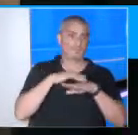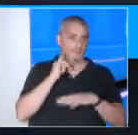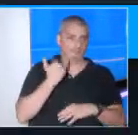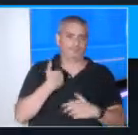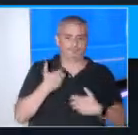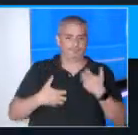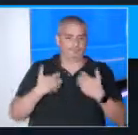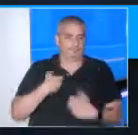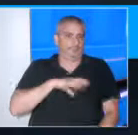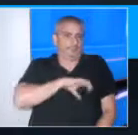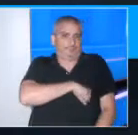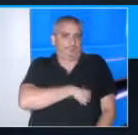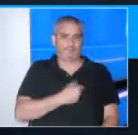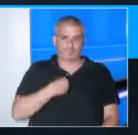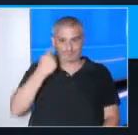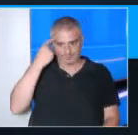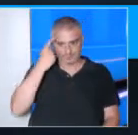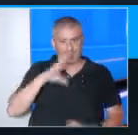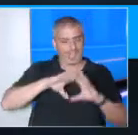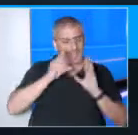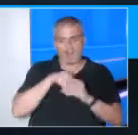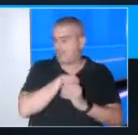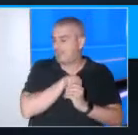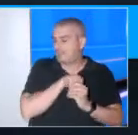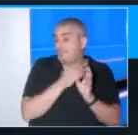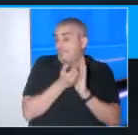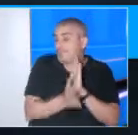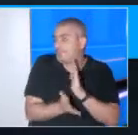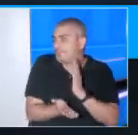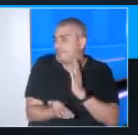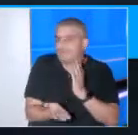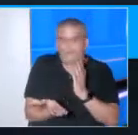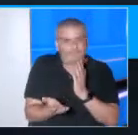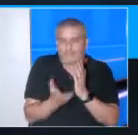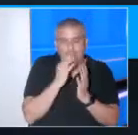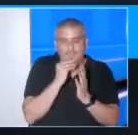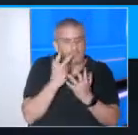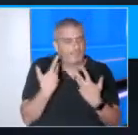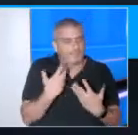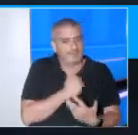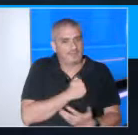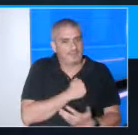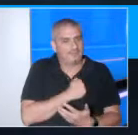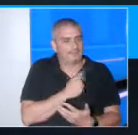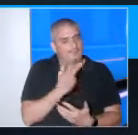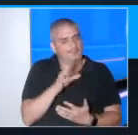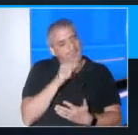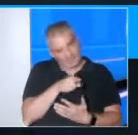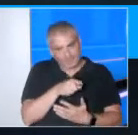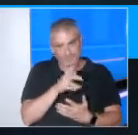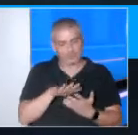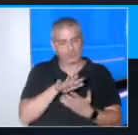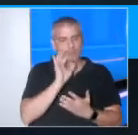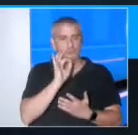ובהחלט דאב ליבי. אני חושבת שההכללה הייתה כל כך מיותרת, הכללה שלא מדברת על רפיון דתי, אלא לקחת את זה